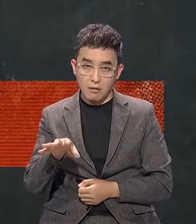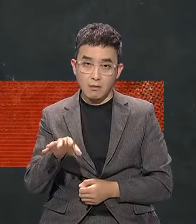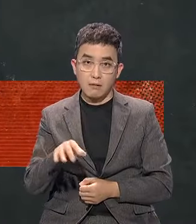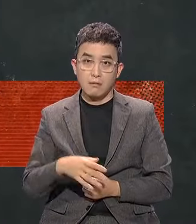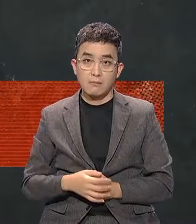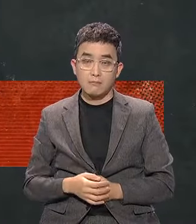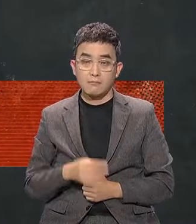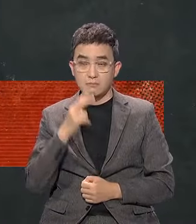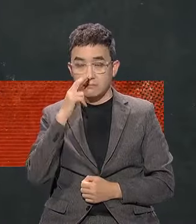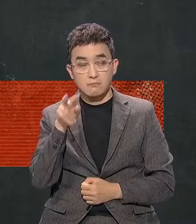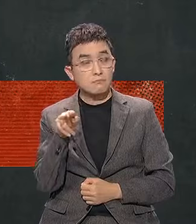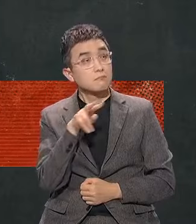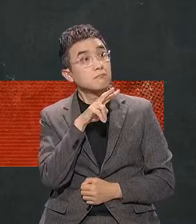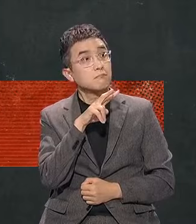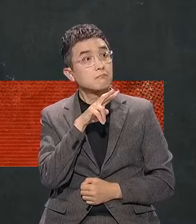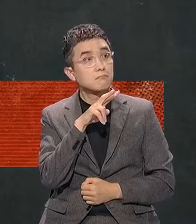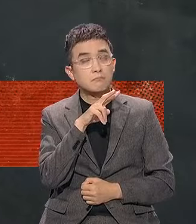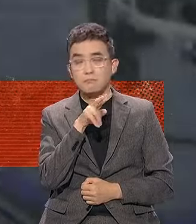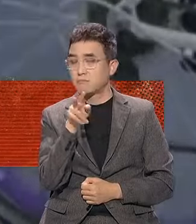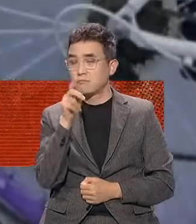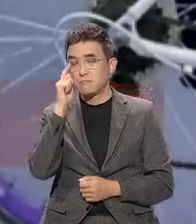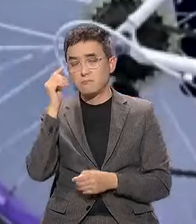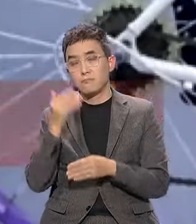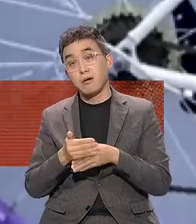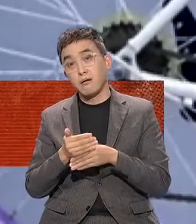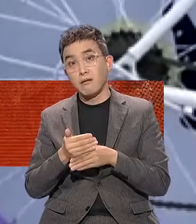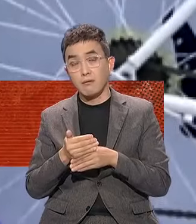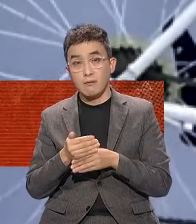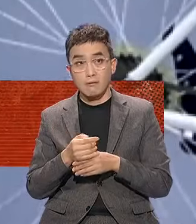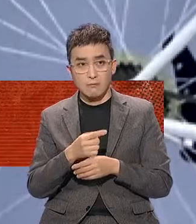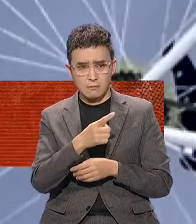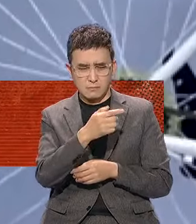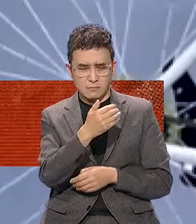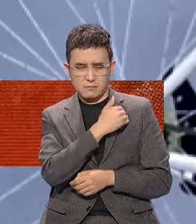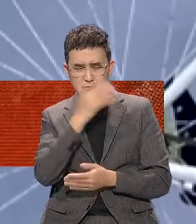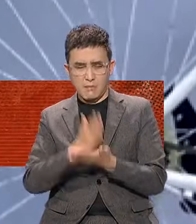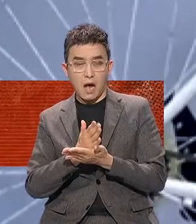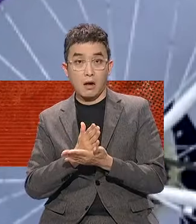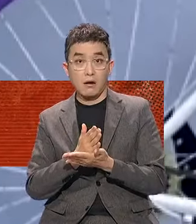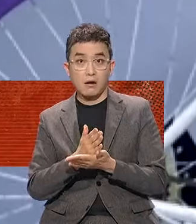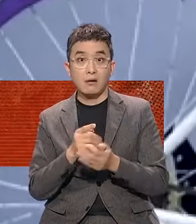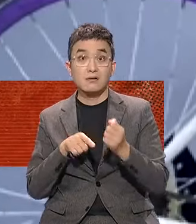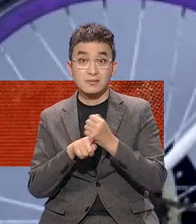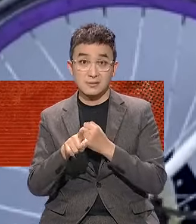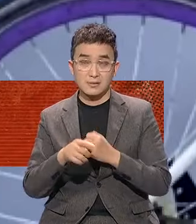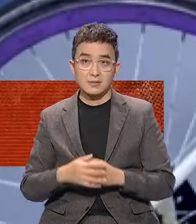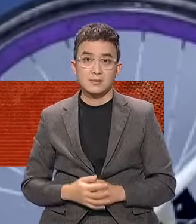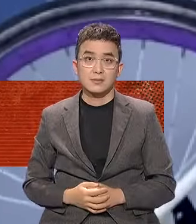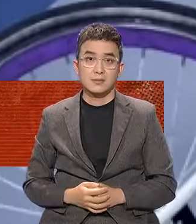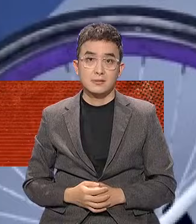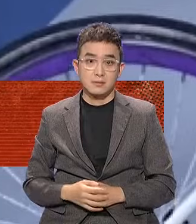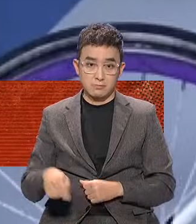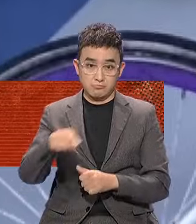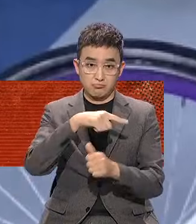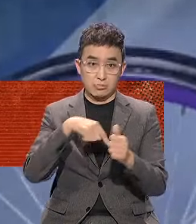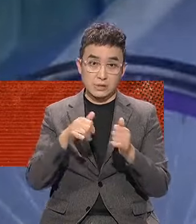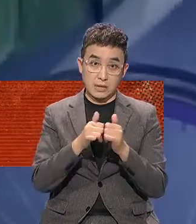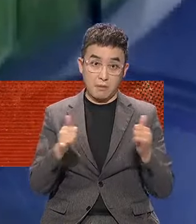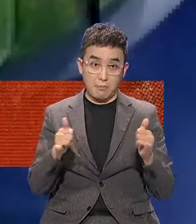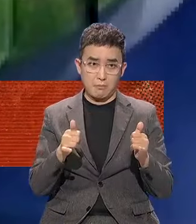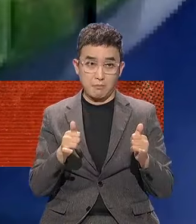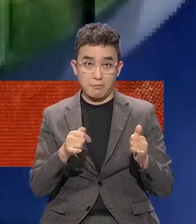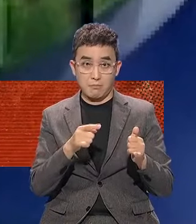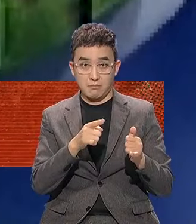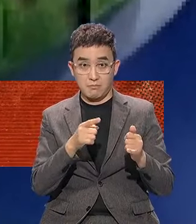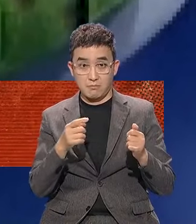한번 썩 보더니 그냥 잤다는 거죠 그러니까 네가 뭔데라고 하는 그런 거 같은데 그러니까 주위에 다른 사람들이 있어도 전혀